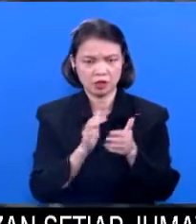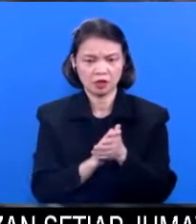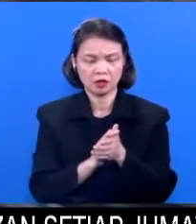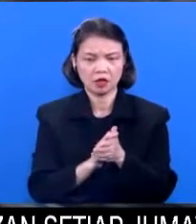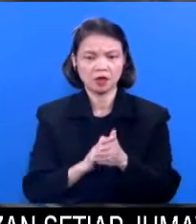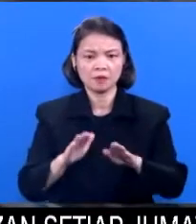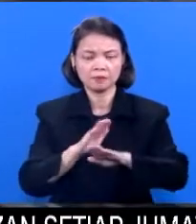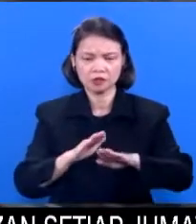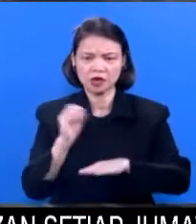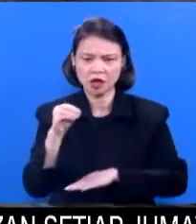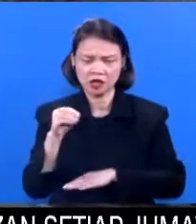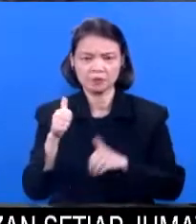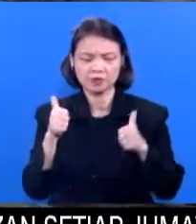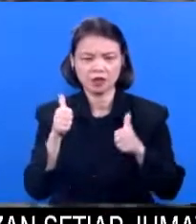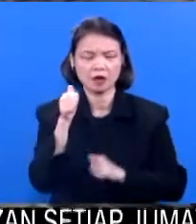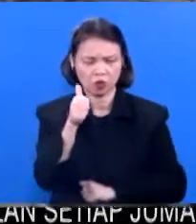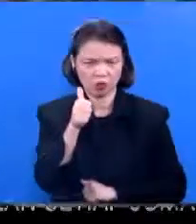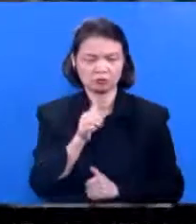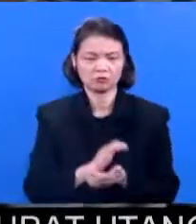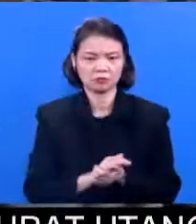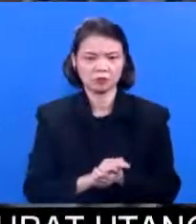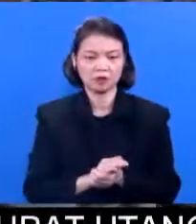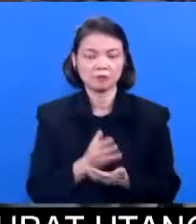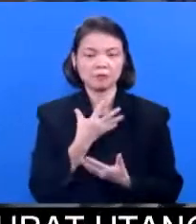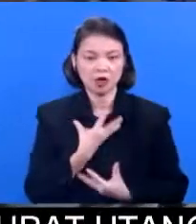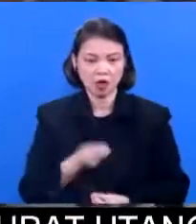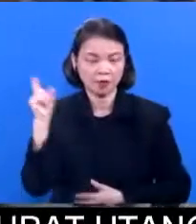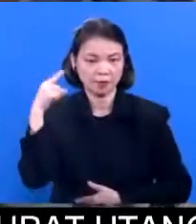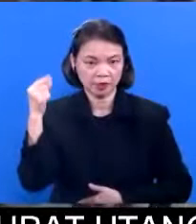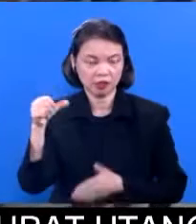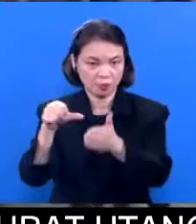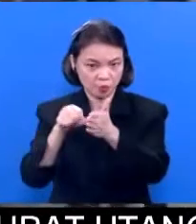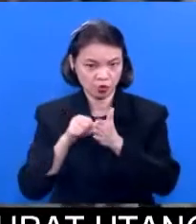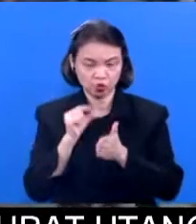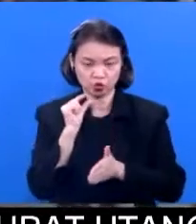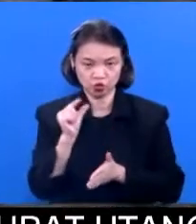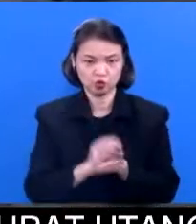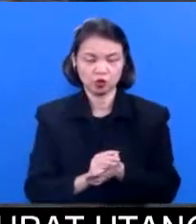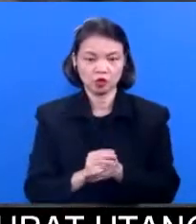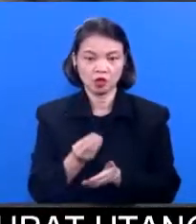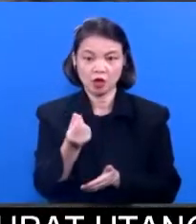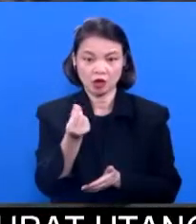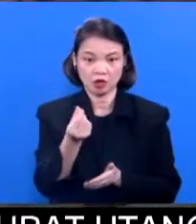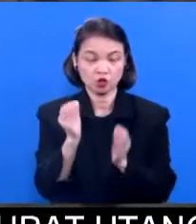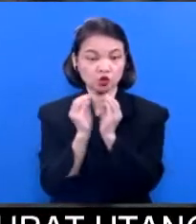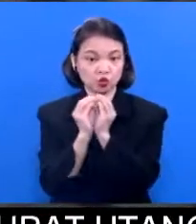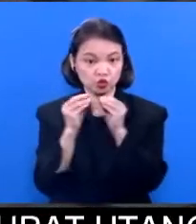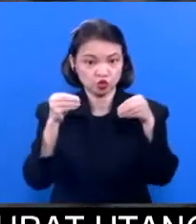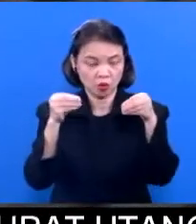aja. Para peternak berharap pemerintah turun tangan membantu para peternak agar harga jual telur kembali normal dan